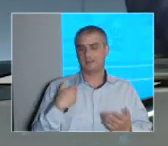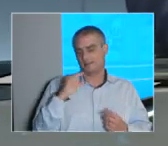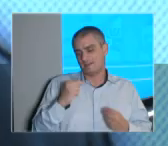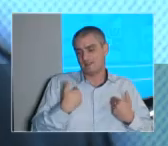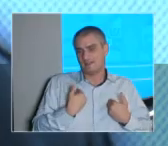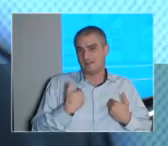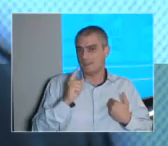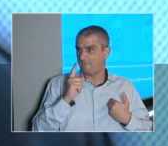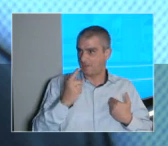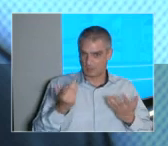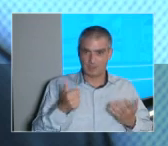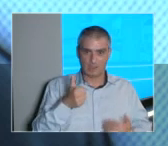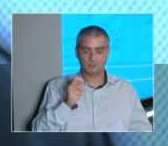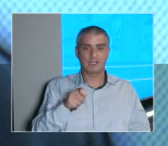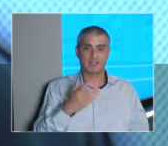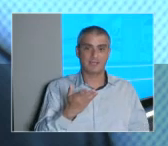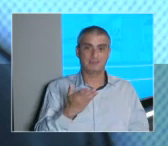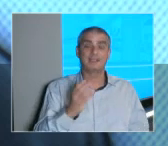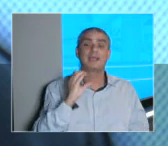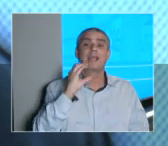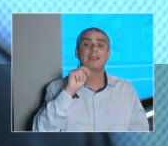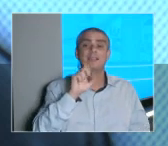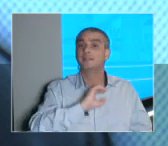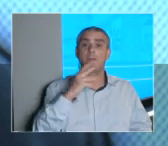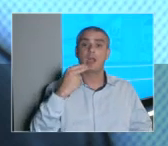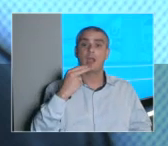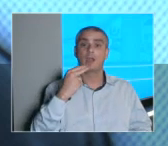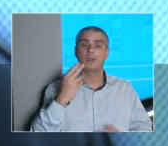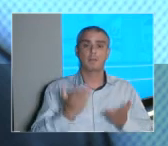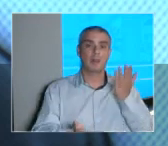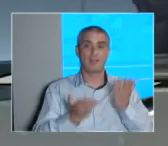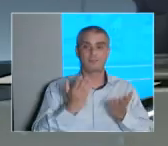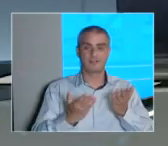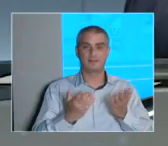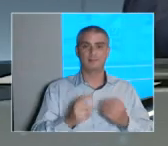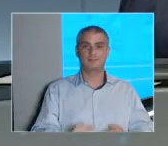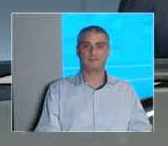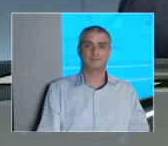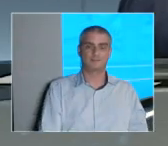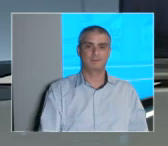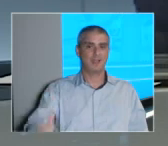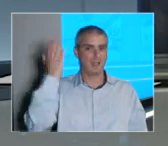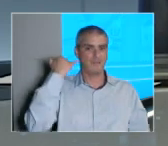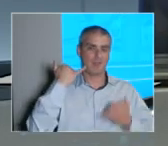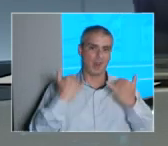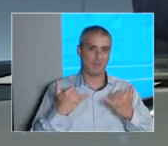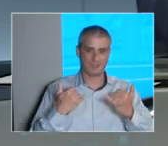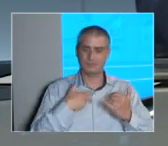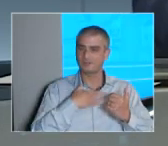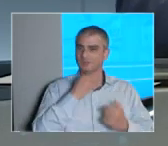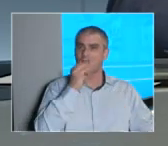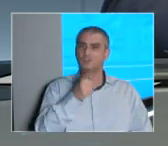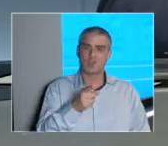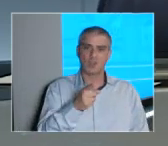קטונתי, אבל אני חושב, כן, ערוץ הכנסת. כנסת, בלי אי. להבדיל בין ה... בסדר. בין העבר להווה. אני רוצה לשאול